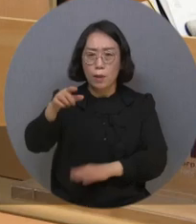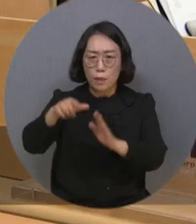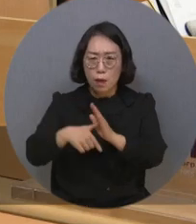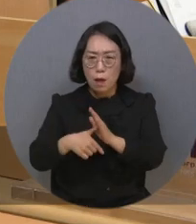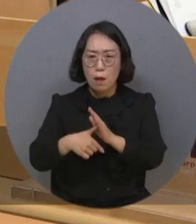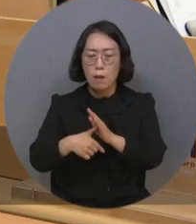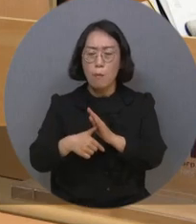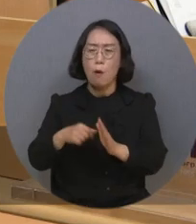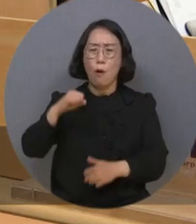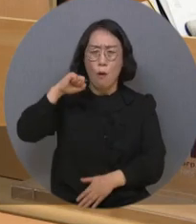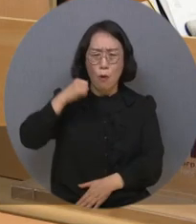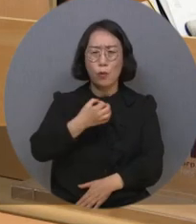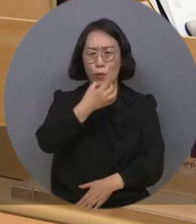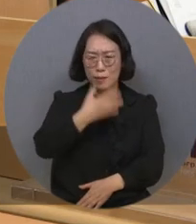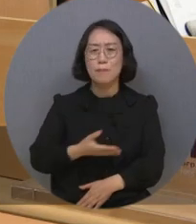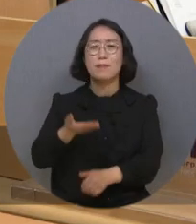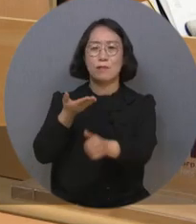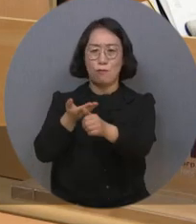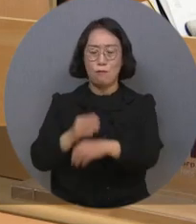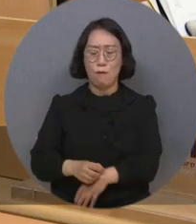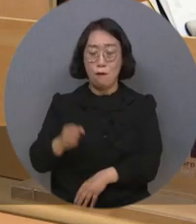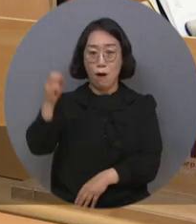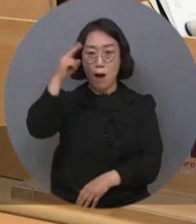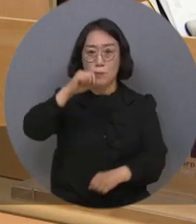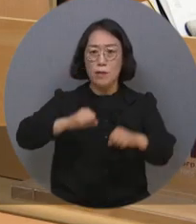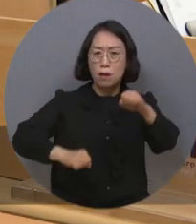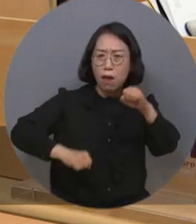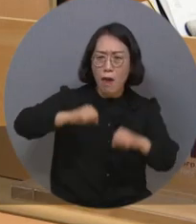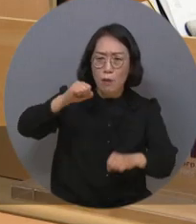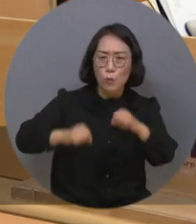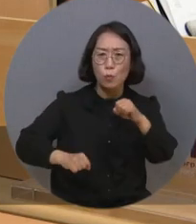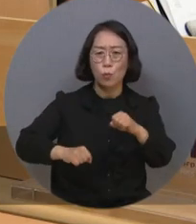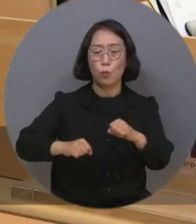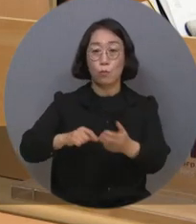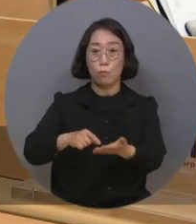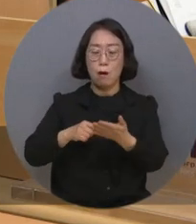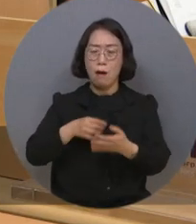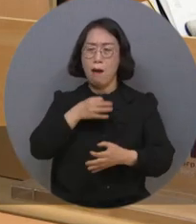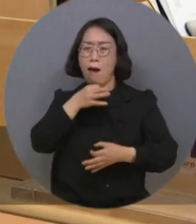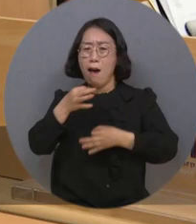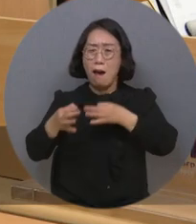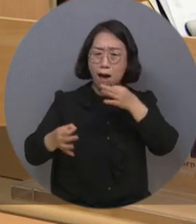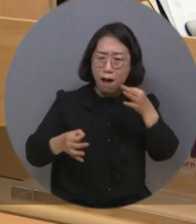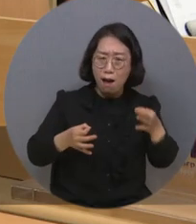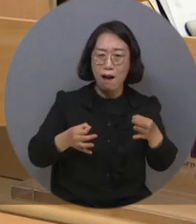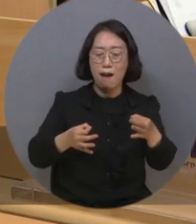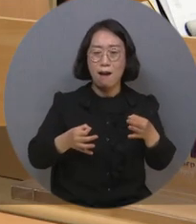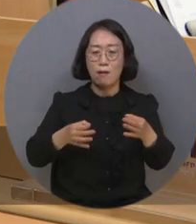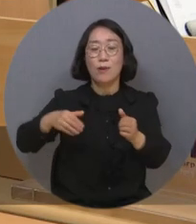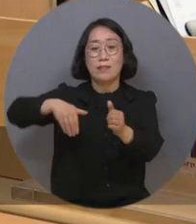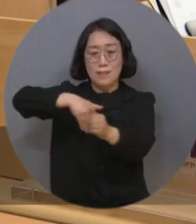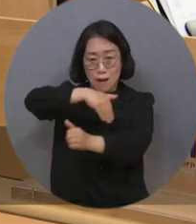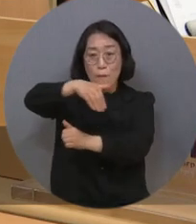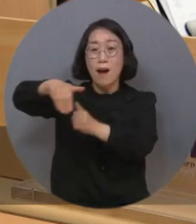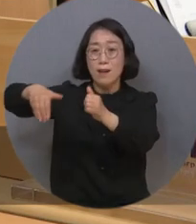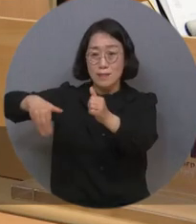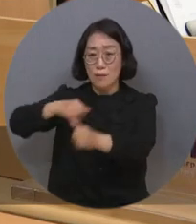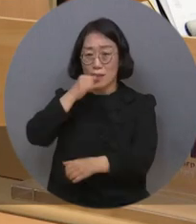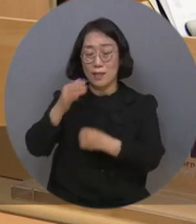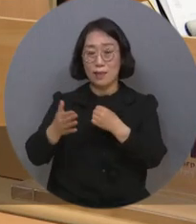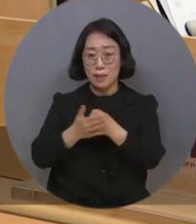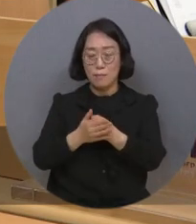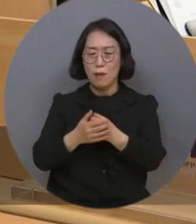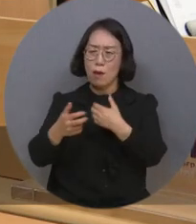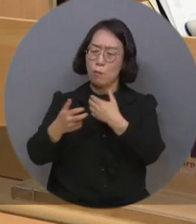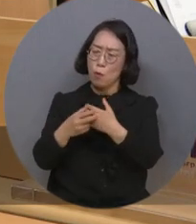많이 어려워하시죠. 그러니까 돌발적인 행동을 이제 하거나 이제 소리를 지르거나 이런 일들이 있어서 직접